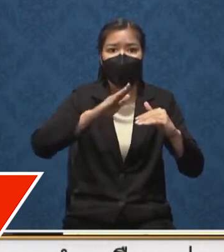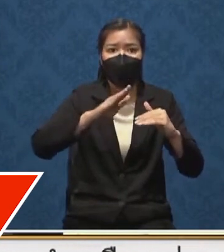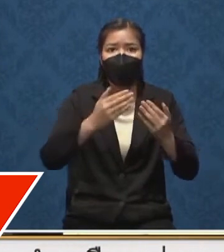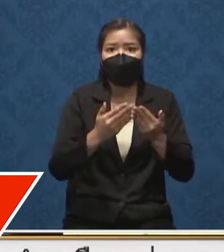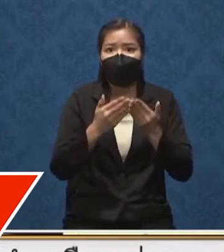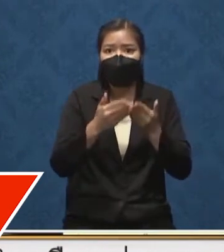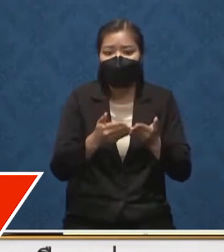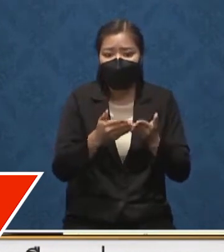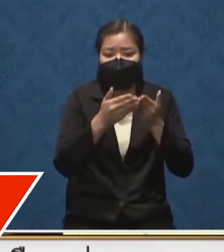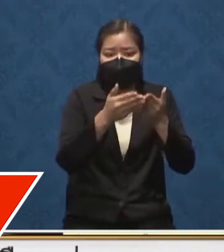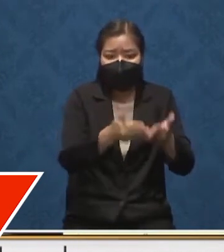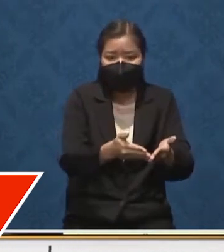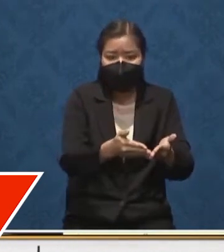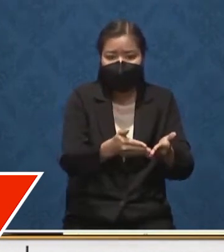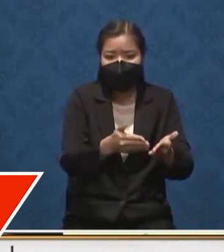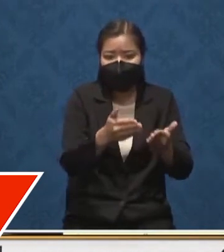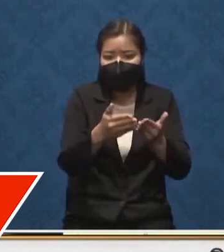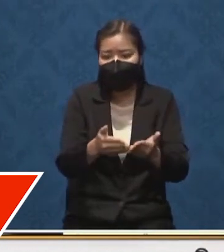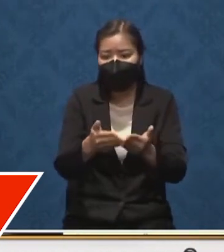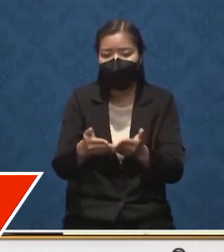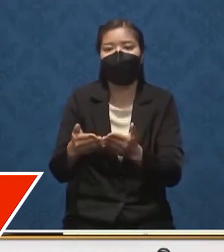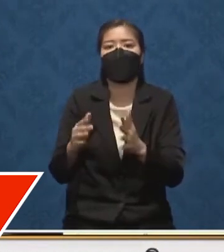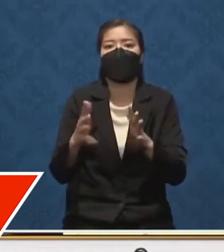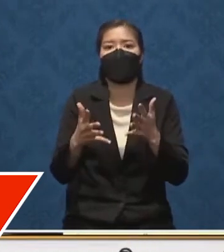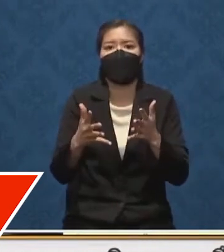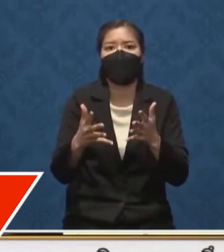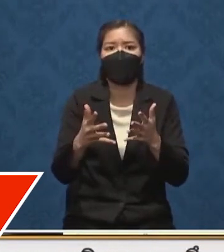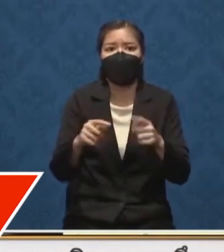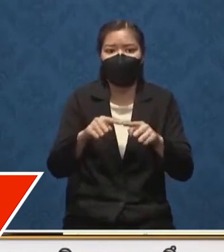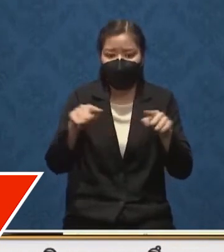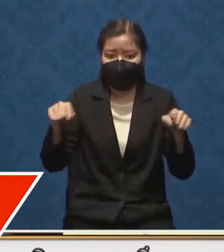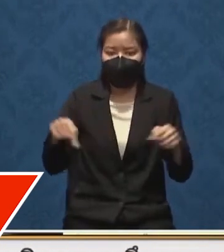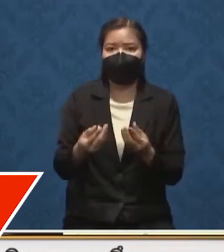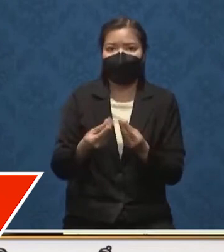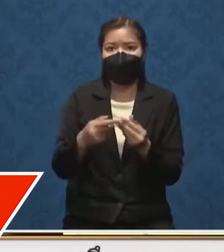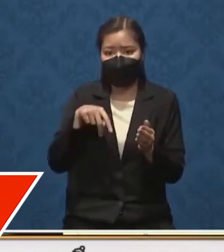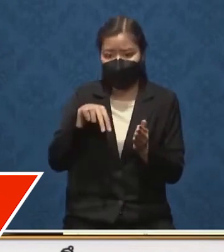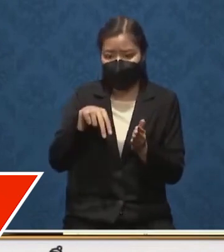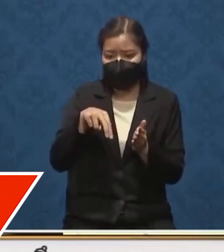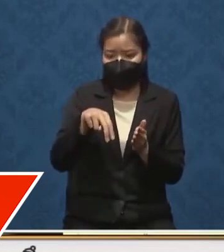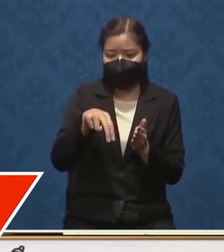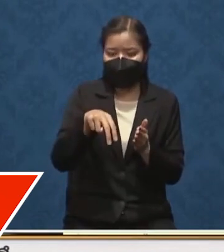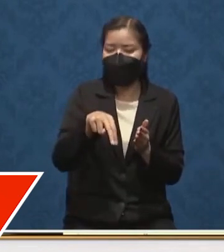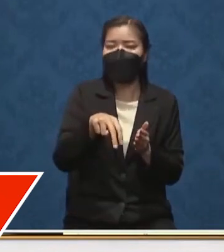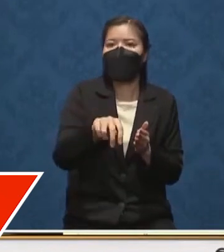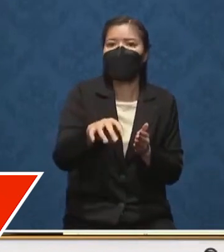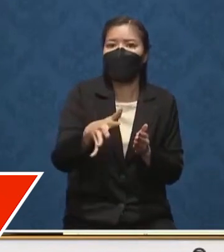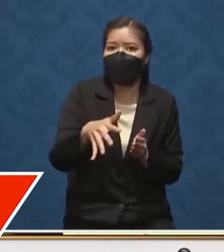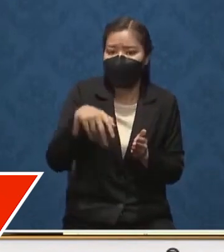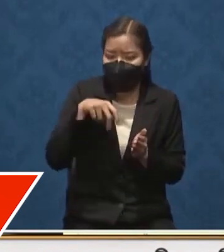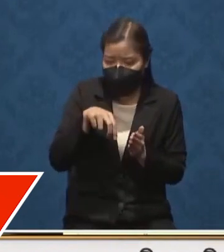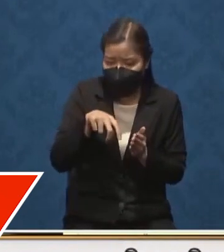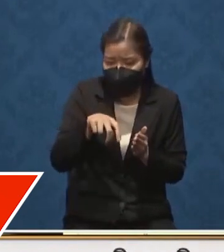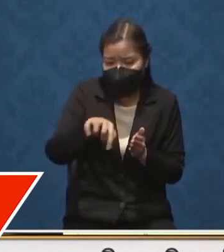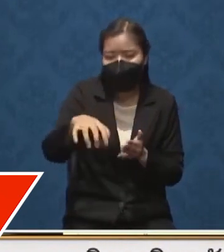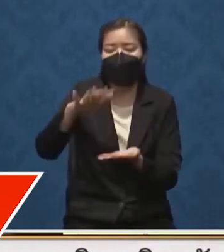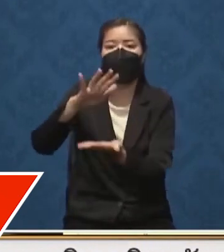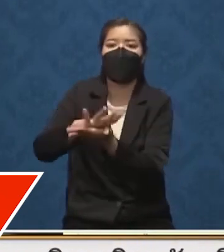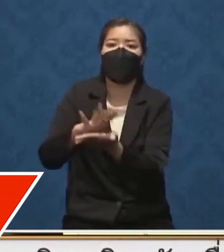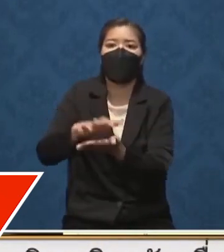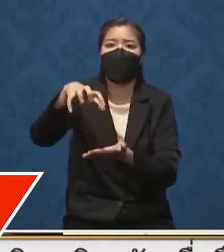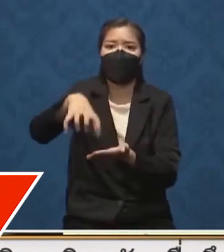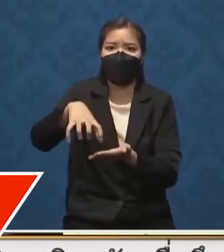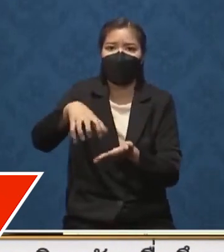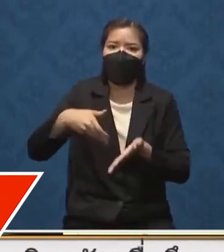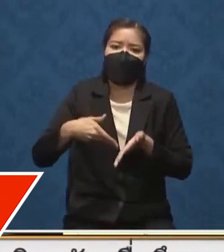เรือไม่มีที่ที่ที่จะเดินเข้าไปยังหมู่บ้านของตนเองไม่มีทางเดินไปโรงเรียนนี่คือ